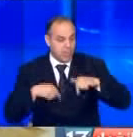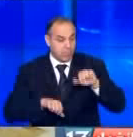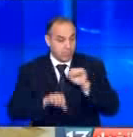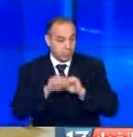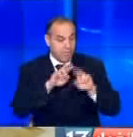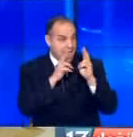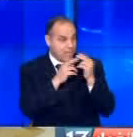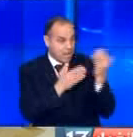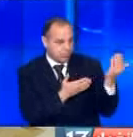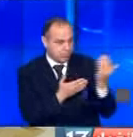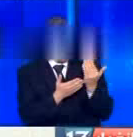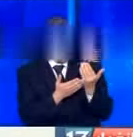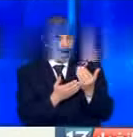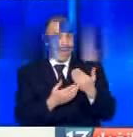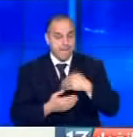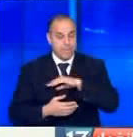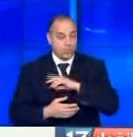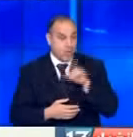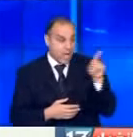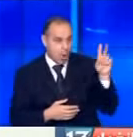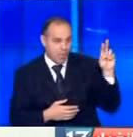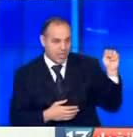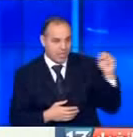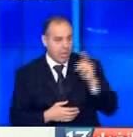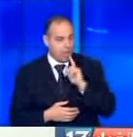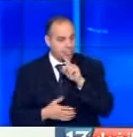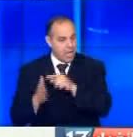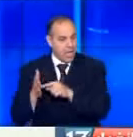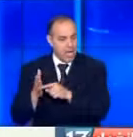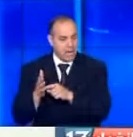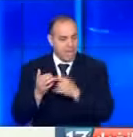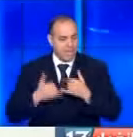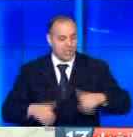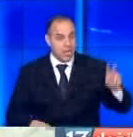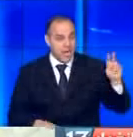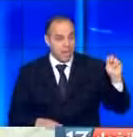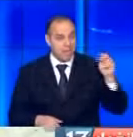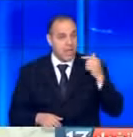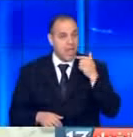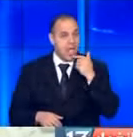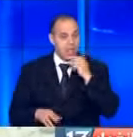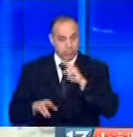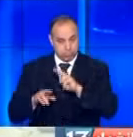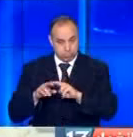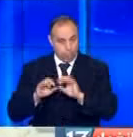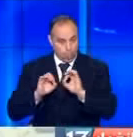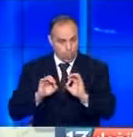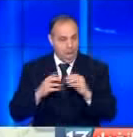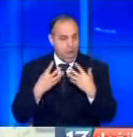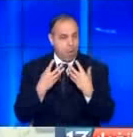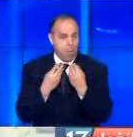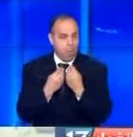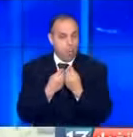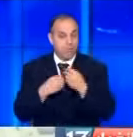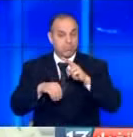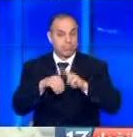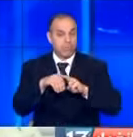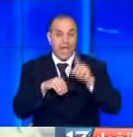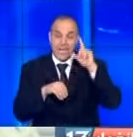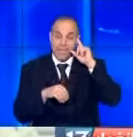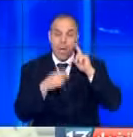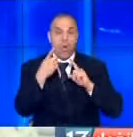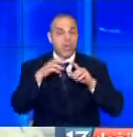مسؤوليتها في تنفيذ قرارات مجلس الأمن ذات الصلة حفاظا على وحدة وسيادة ليبيا واستقرارها بعيدا عن كل